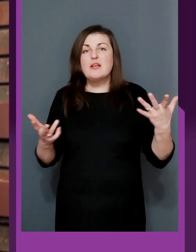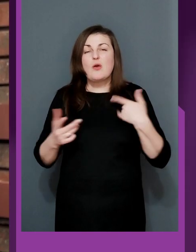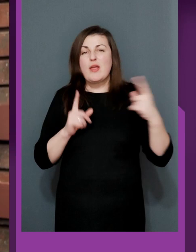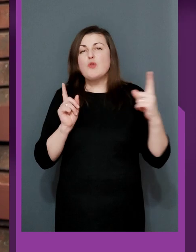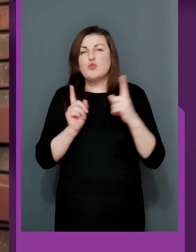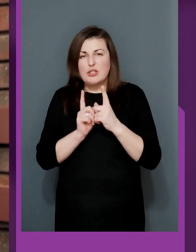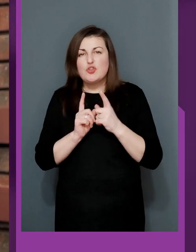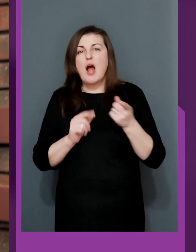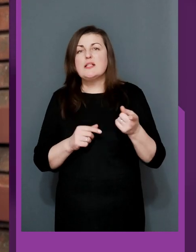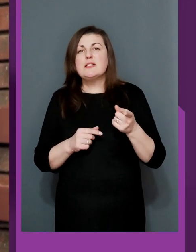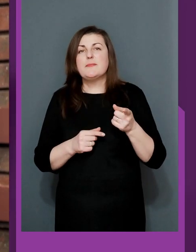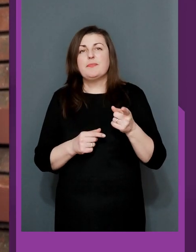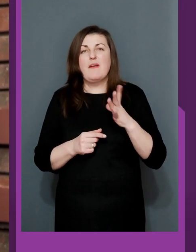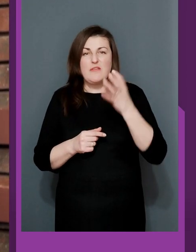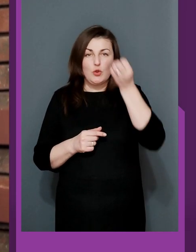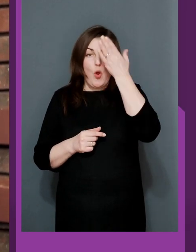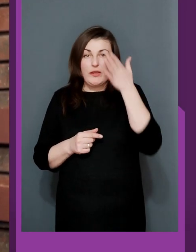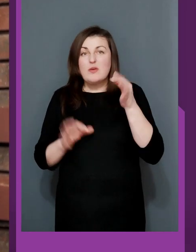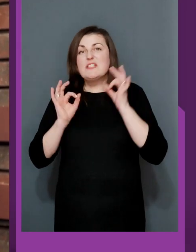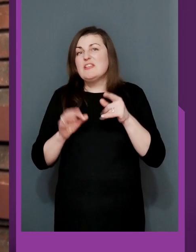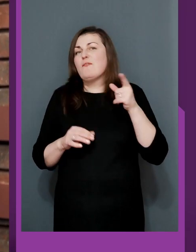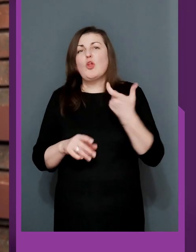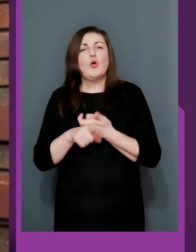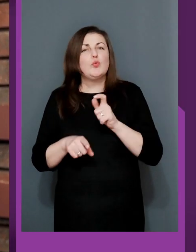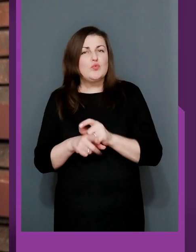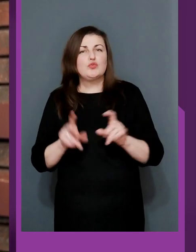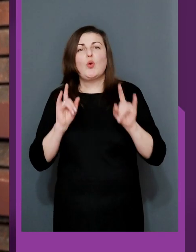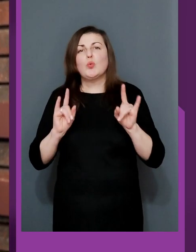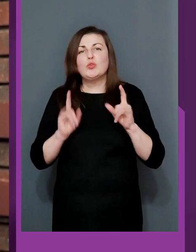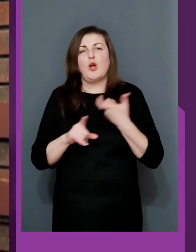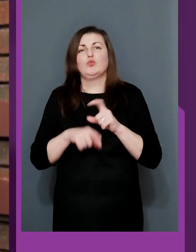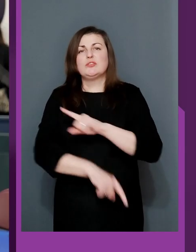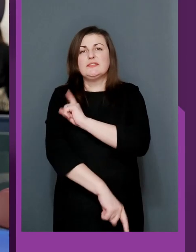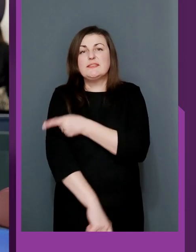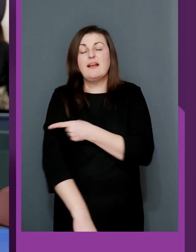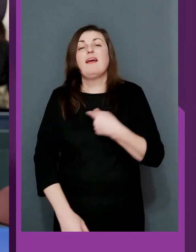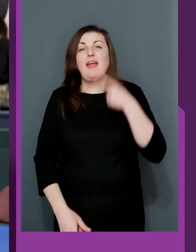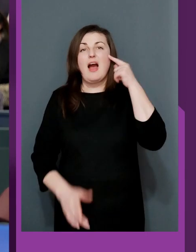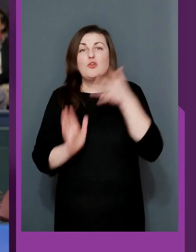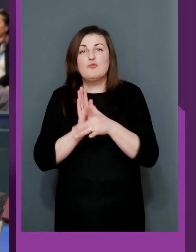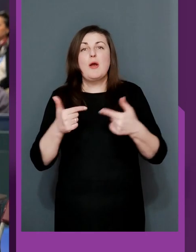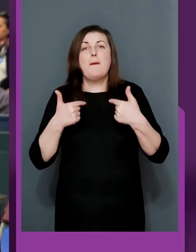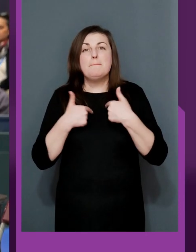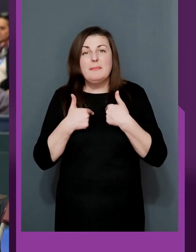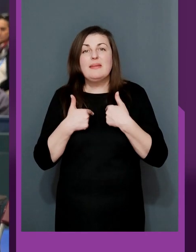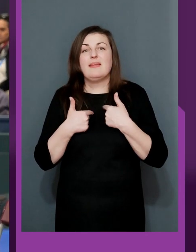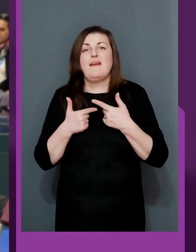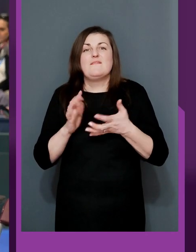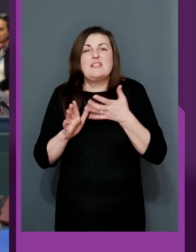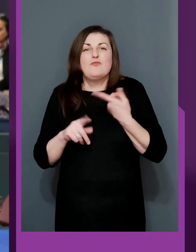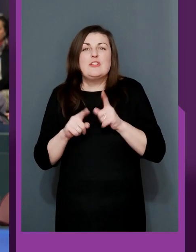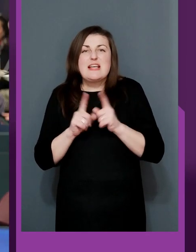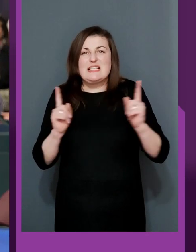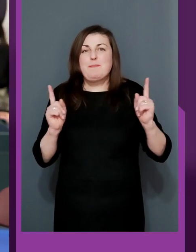з якою Я зустрічалась в Токіо звісно вона дуже крута дуже сильна і я розумію що мені не вистачило саме